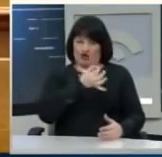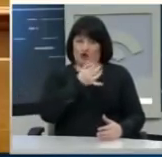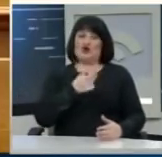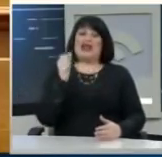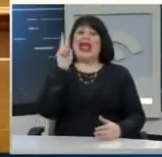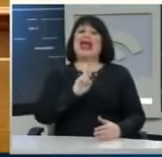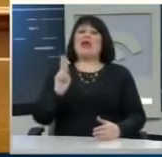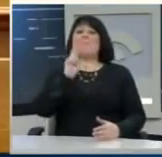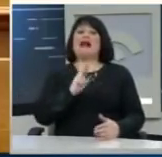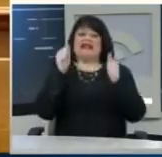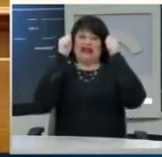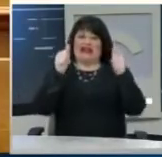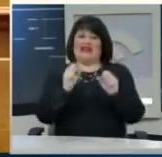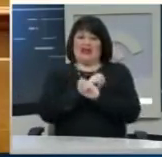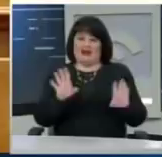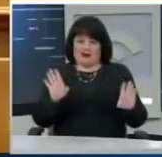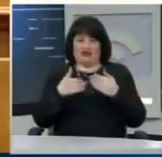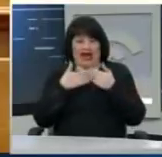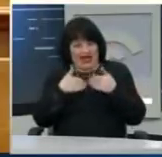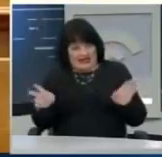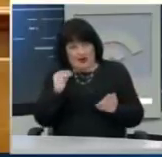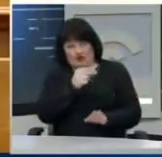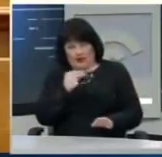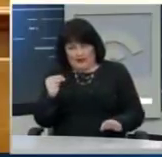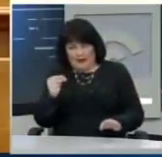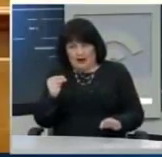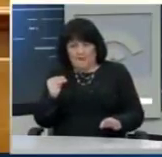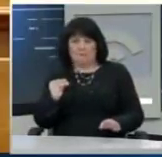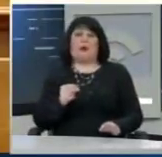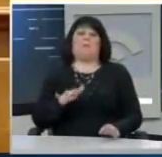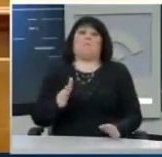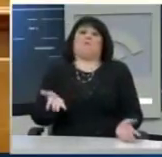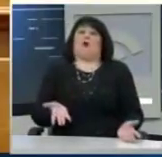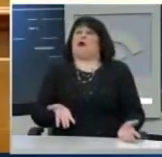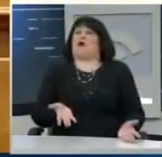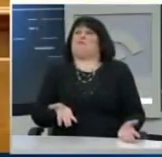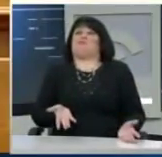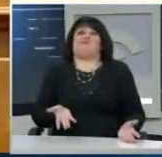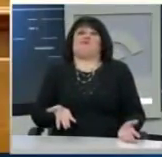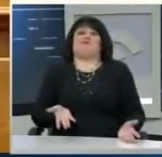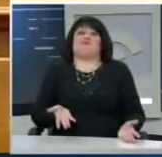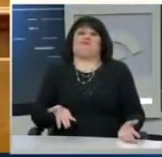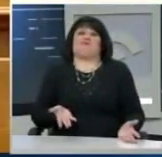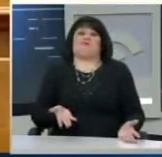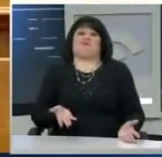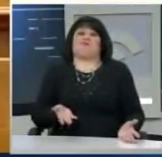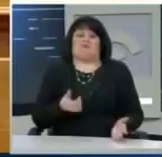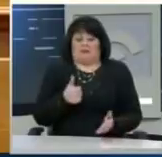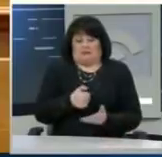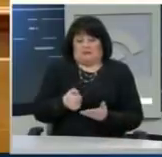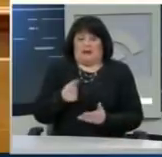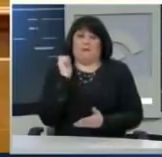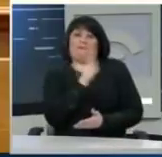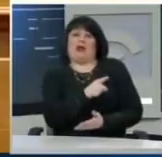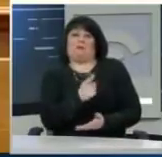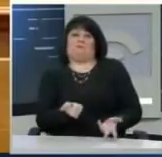Ρηματική διακοίνωση είναι ανοίγω ένα θέμα. Εντάξει, ρηματική διακοίνωση μπορεί να στείλουμε και ένα SMS και να πούμε ότι κάναμε ρηματική